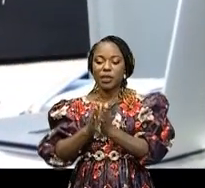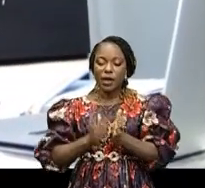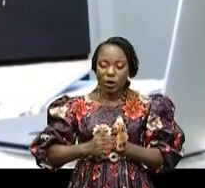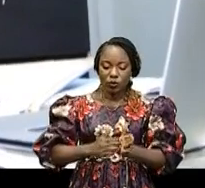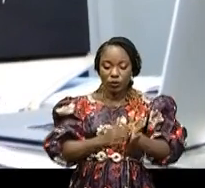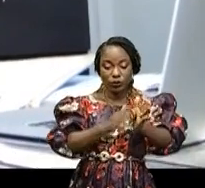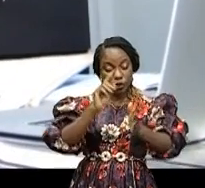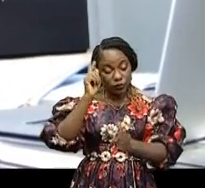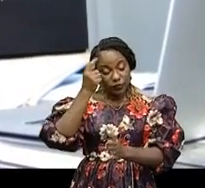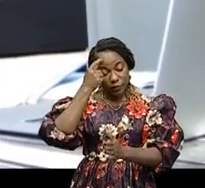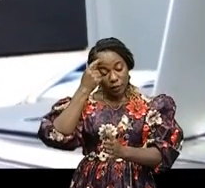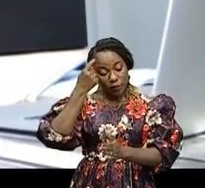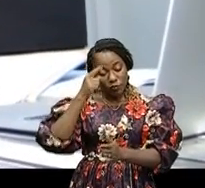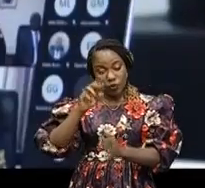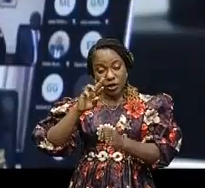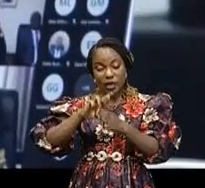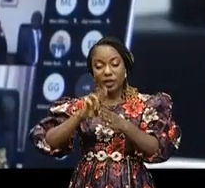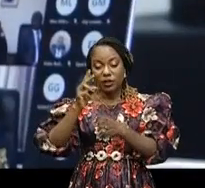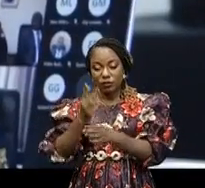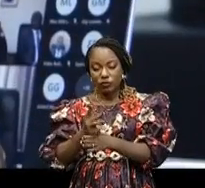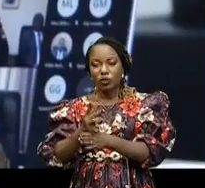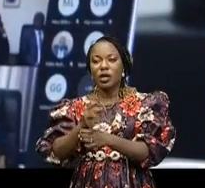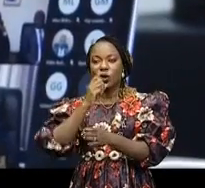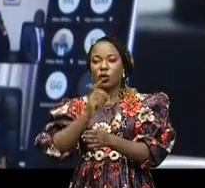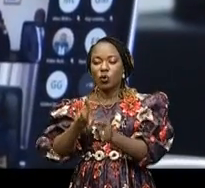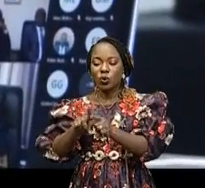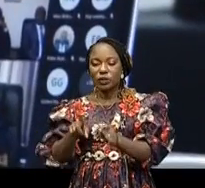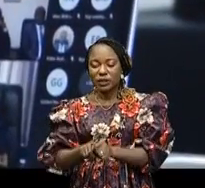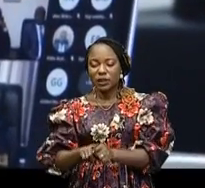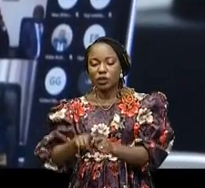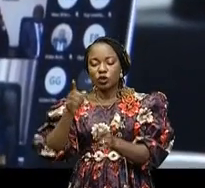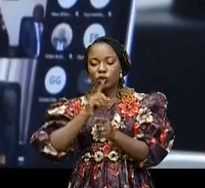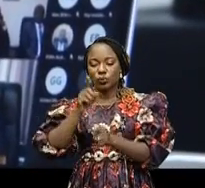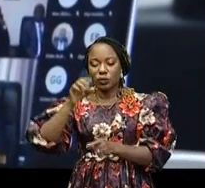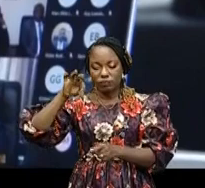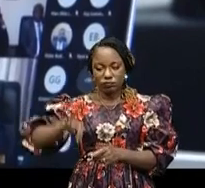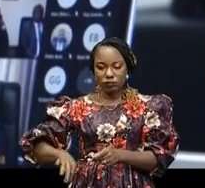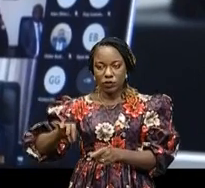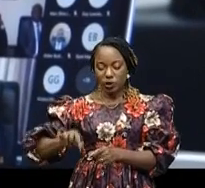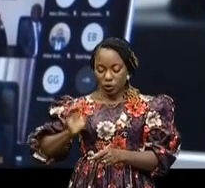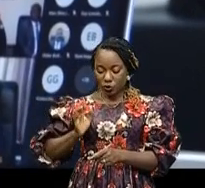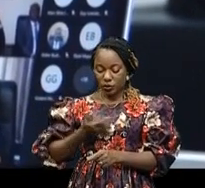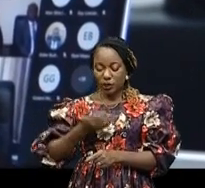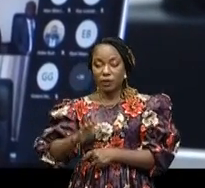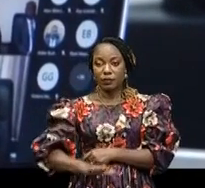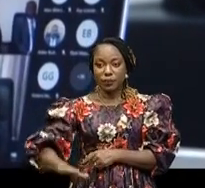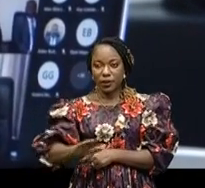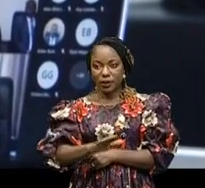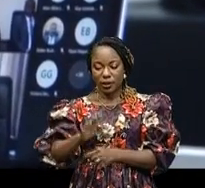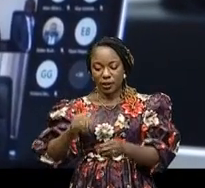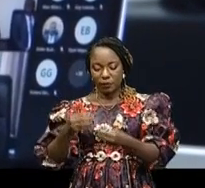du gouvernement pour tenir le rendez-vous contraignant face à d'importants intérêts stratégiques de notre pays qui sont mis en